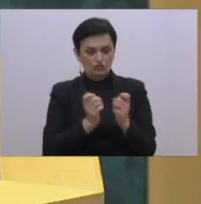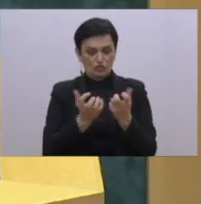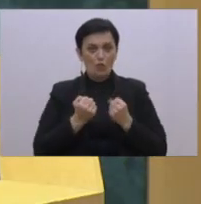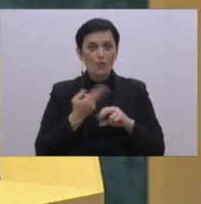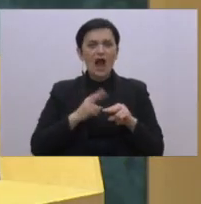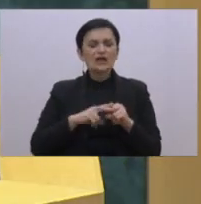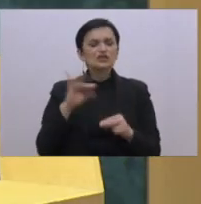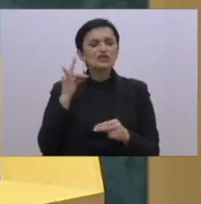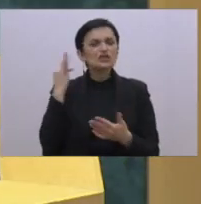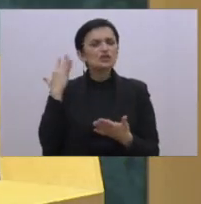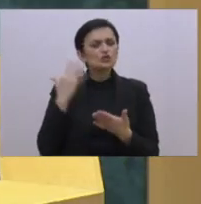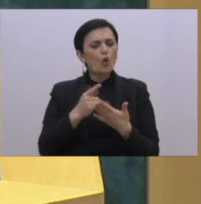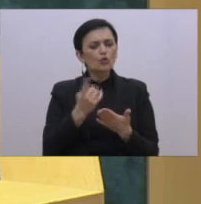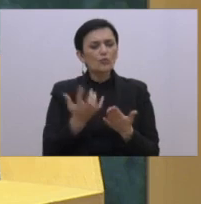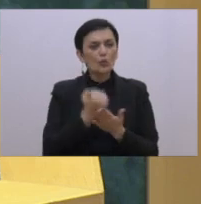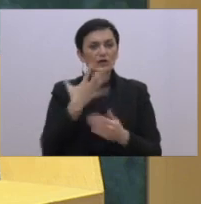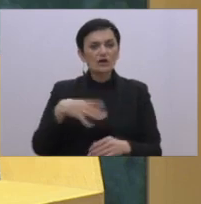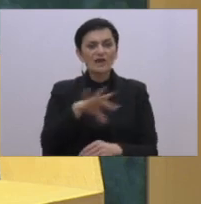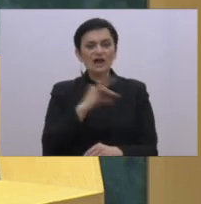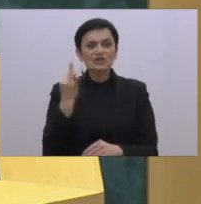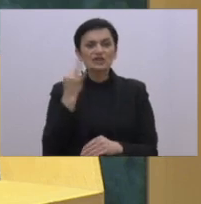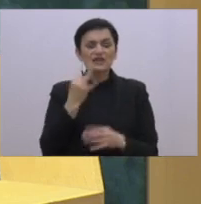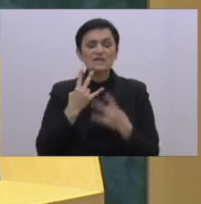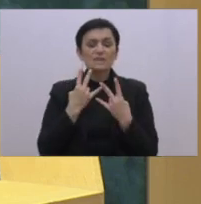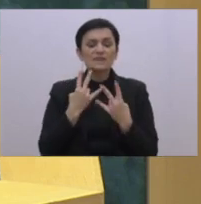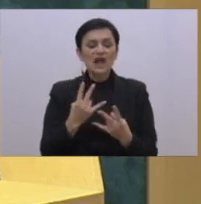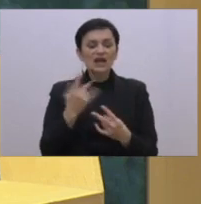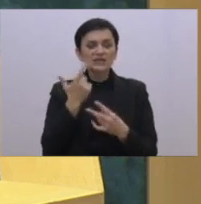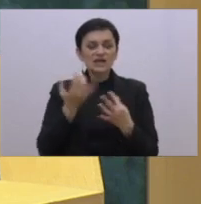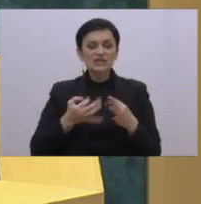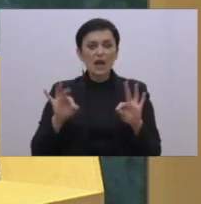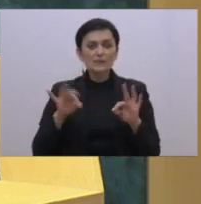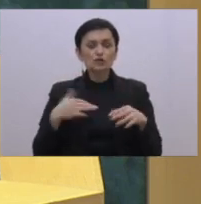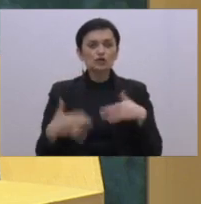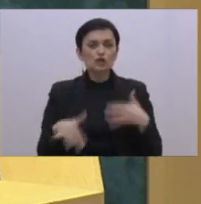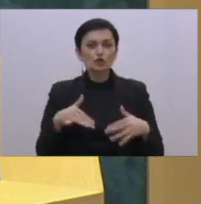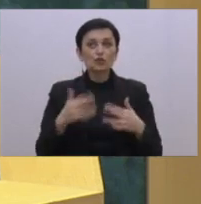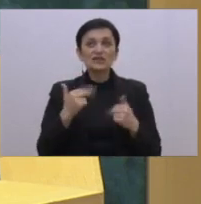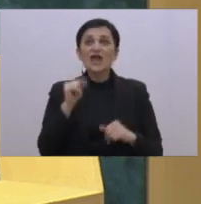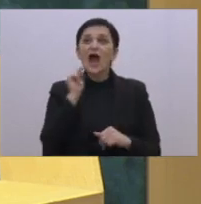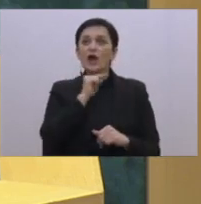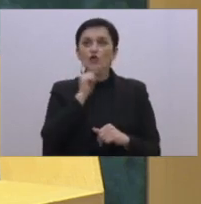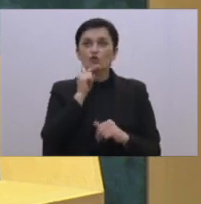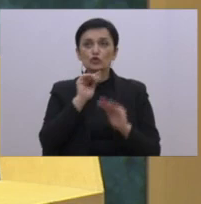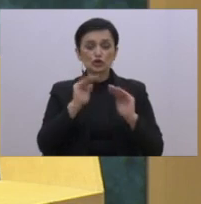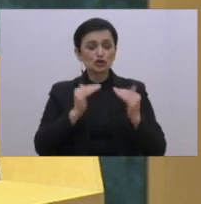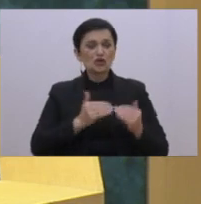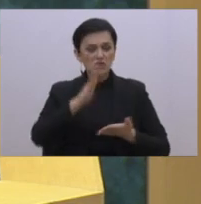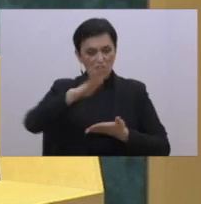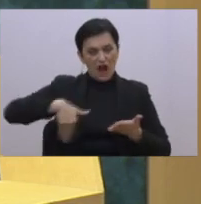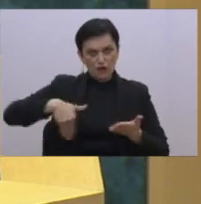ეს ისტორიული მონაპოვარი ქვეყნის ინტერესების დაზიანების, დემოკრატიის შესუსტების და ეკონომიკის შემცირების